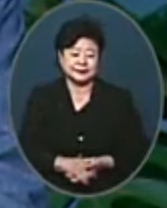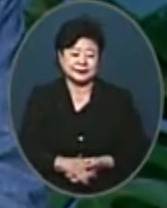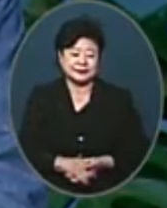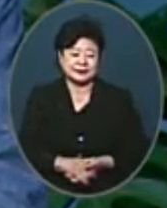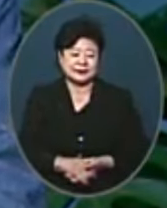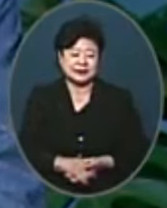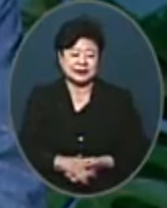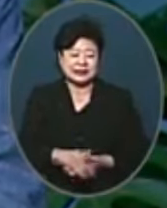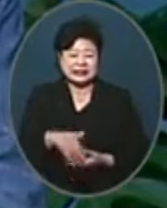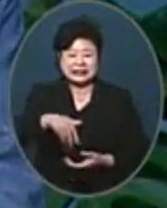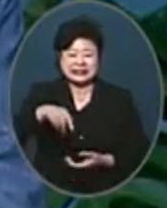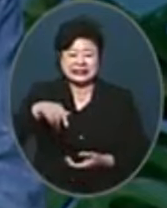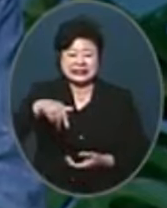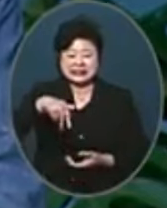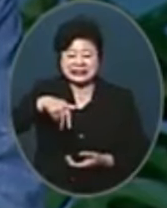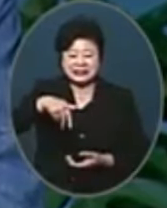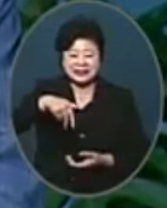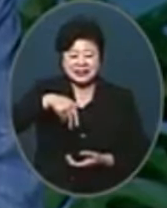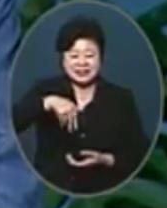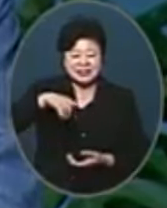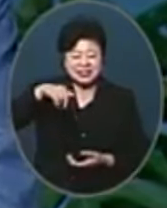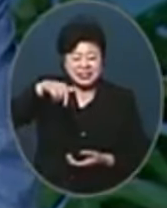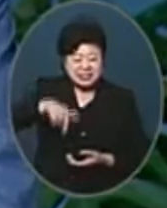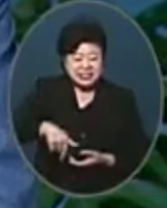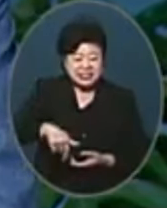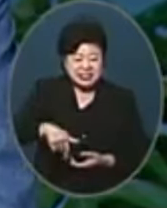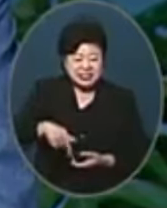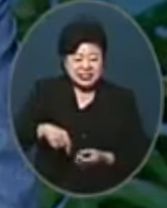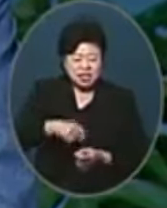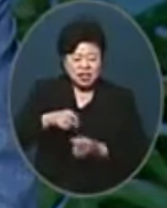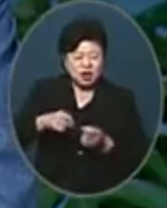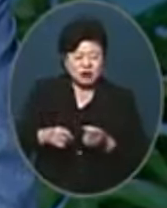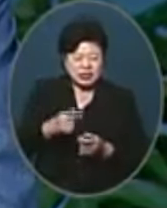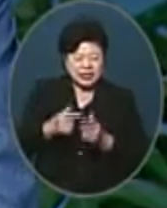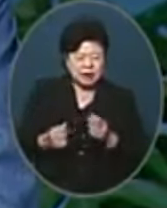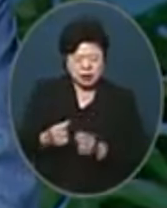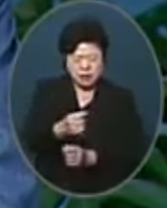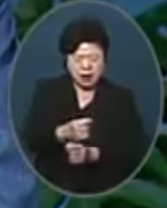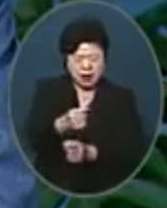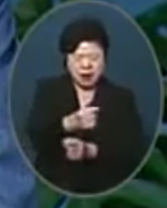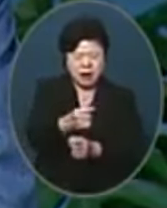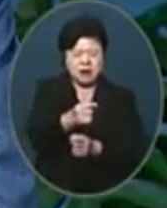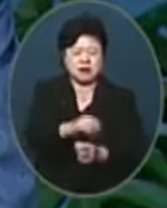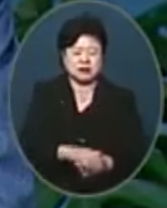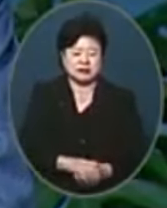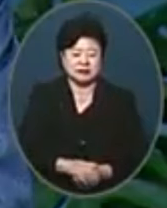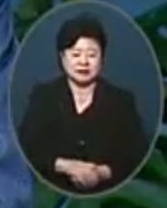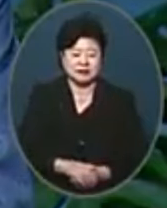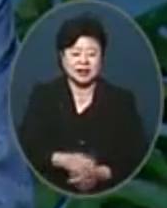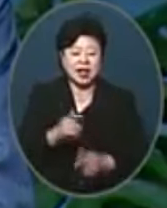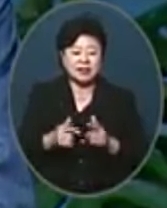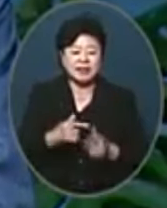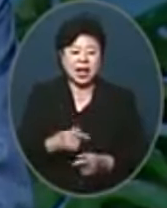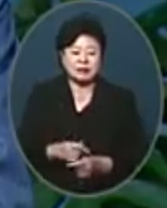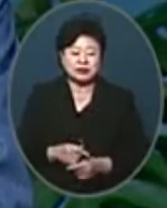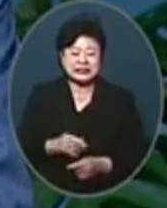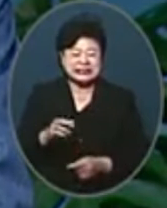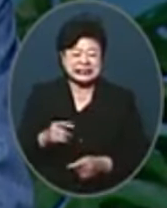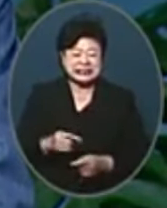칠랭굴이 나무를 휘어감고 나무는 그 칠랭굴에 목이